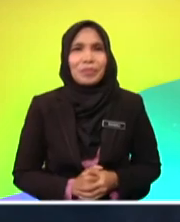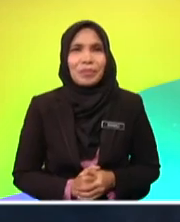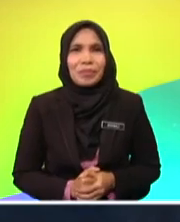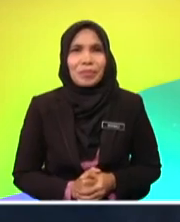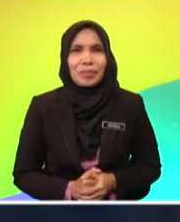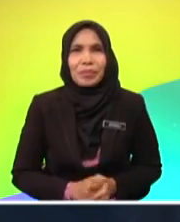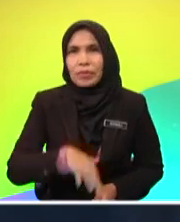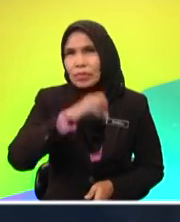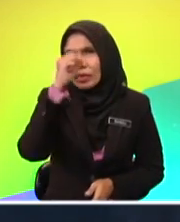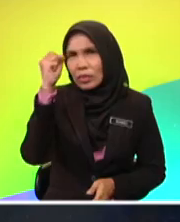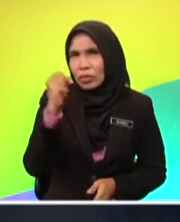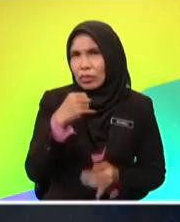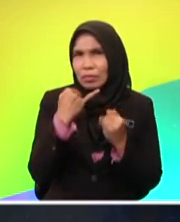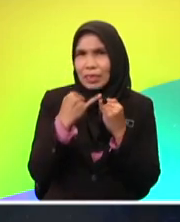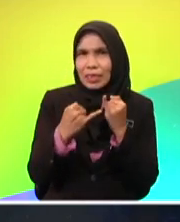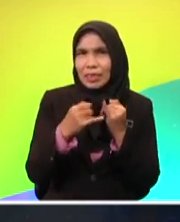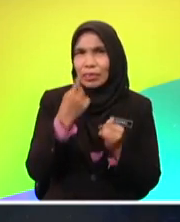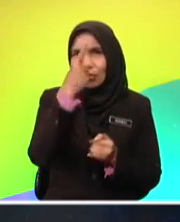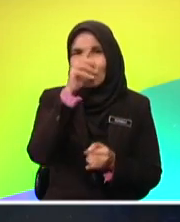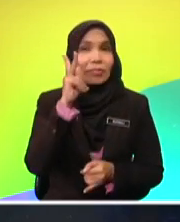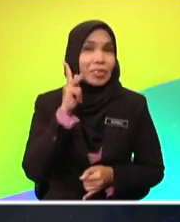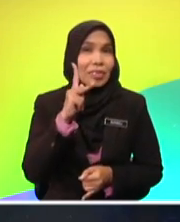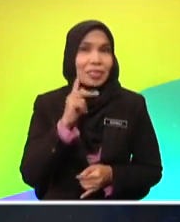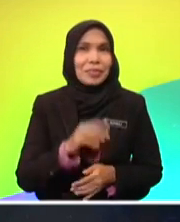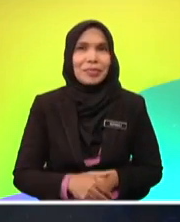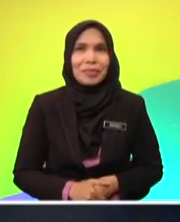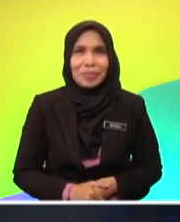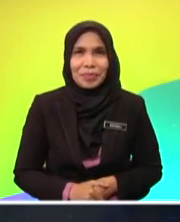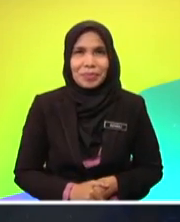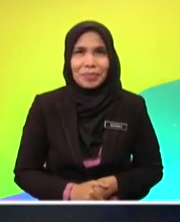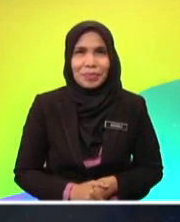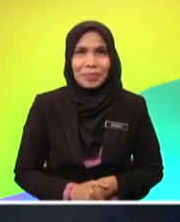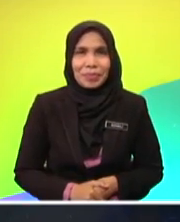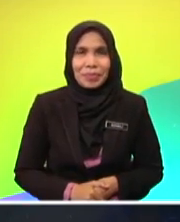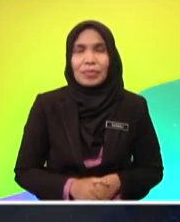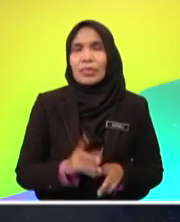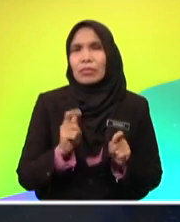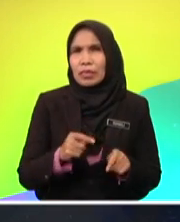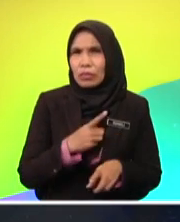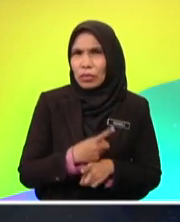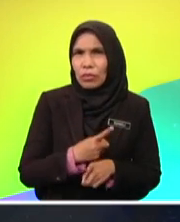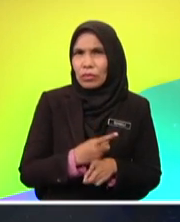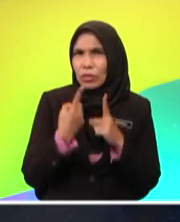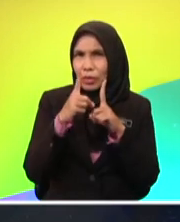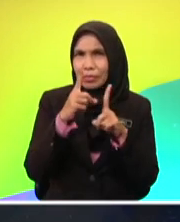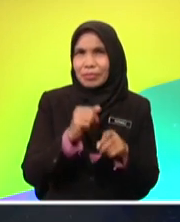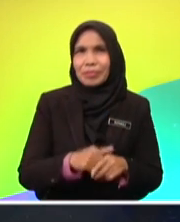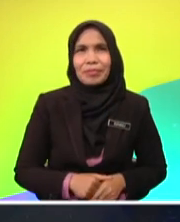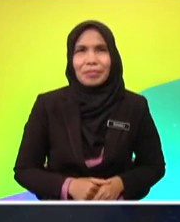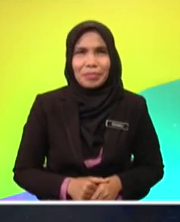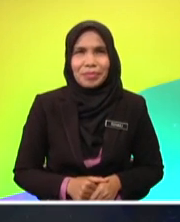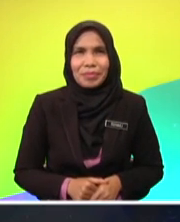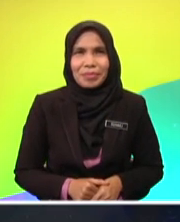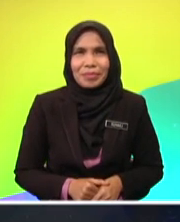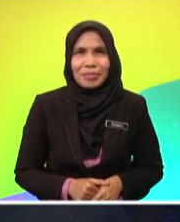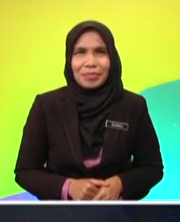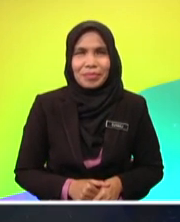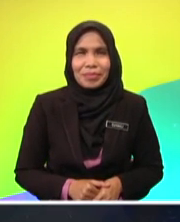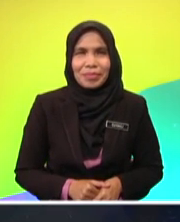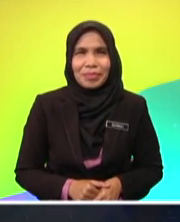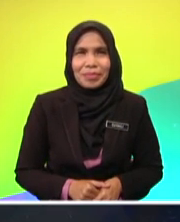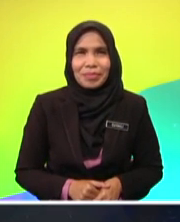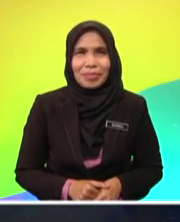soalan terakhir untuk Kak Rina. Baik, sedia. Mesti betul lah. Mesti betul eh, untuk dapat buah kelapa. Buah kelapa, jeruk